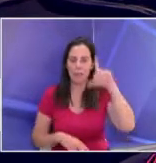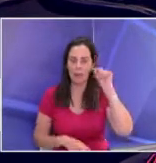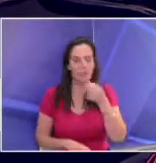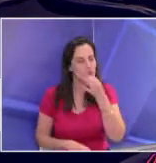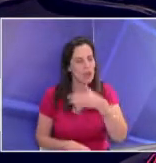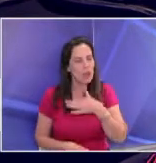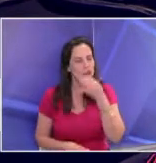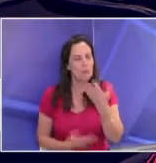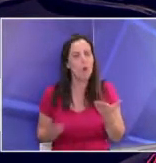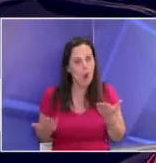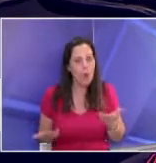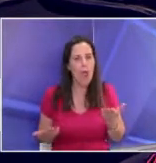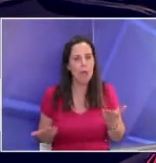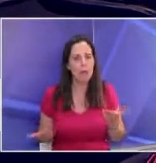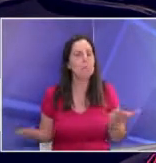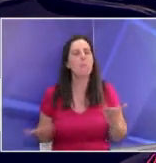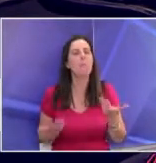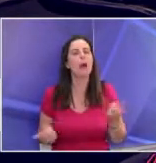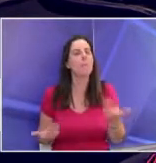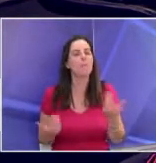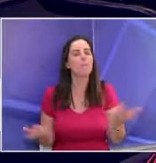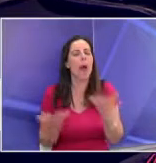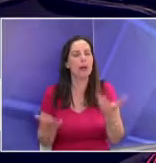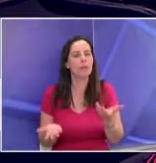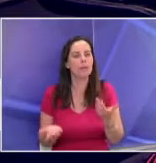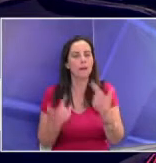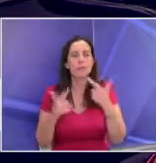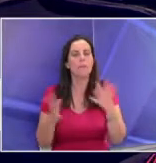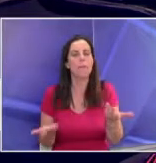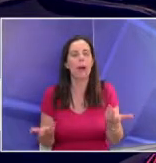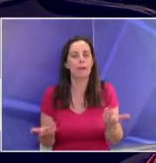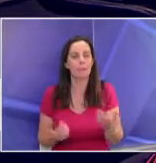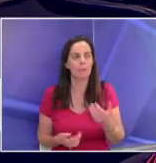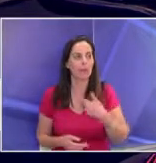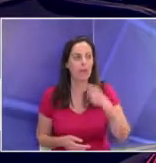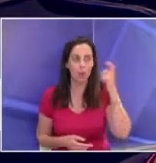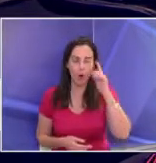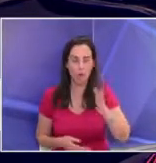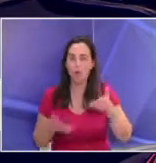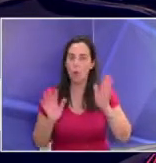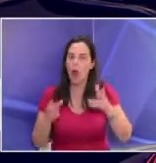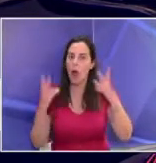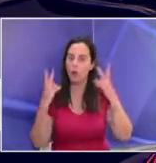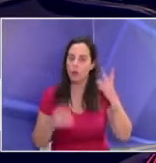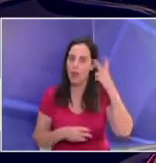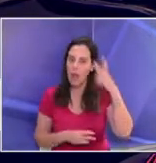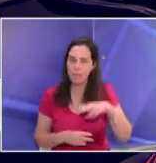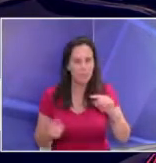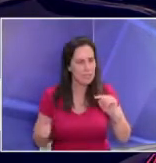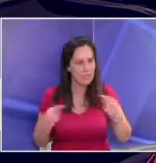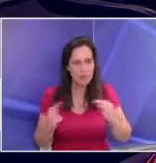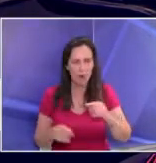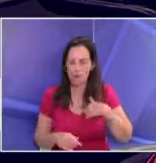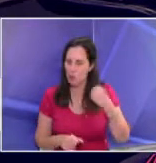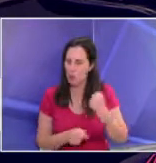הקריטית שאנשים אומרים, אוקיי, אז מה העניין? תסבירי להם כאילו, מה העניין? קודם כל, אני חושבת שנורא נורא חשוב להבין, וזה ויכוח דרך אגב